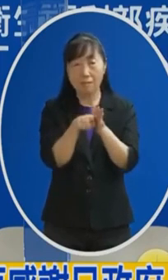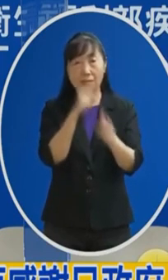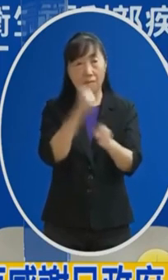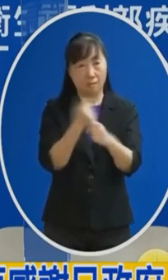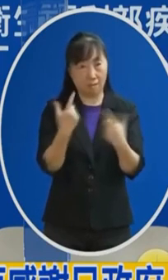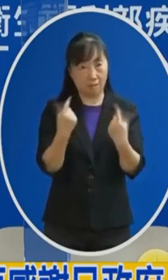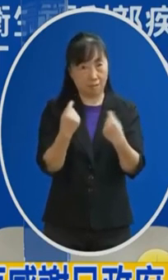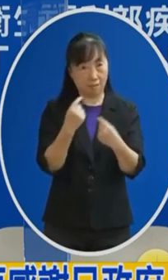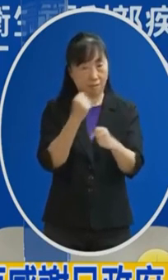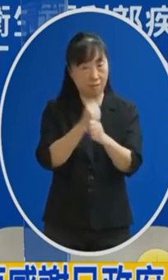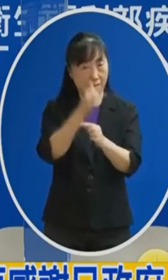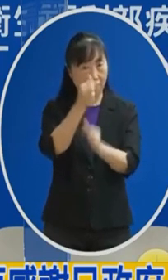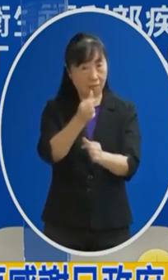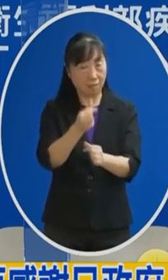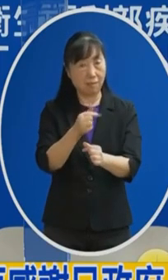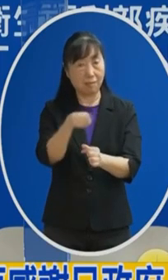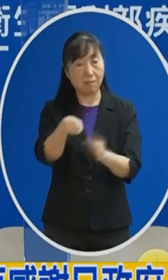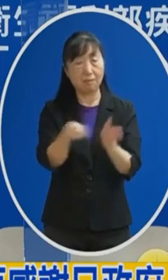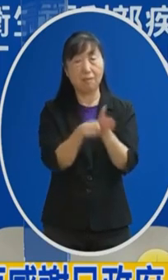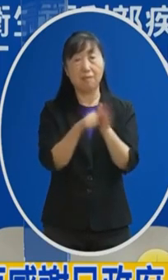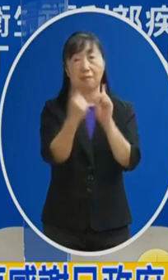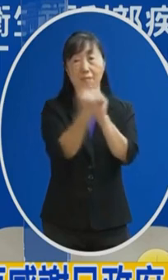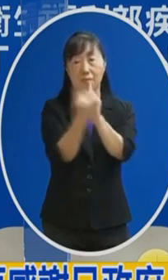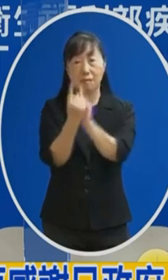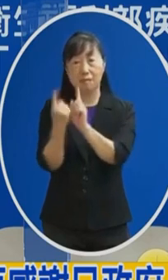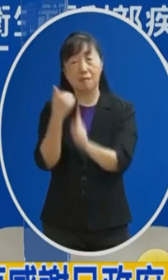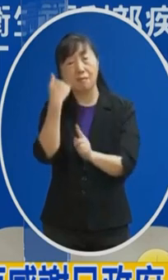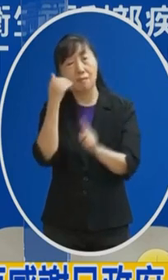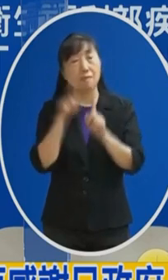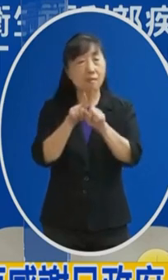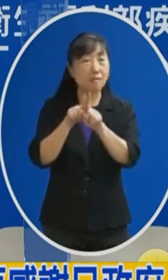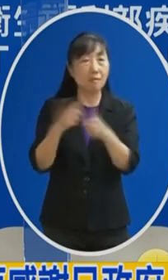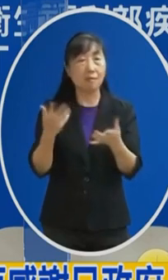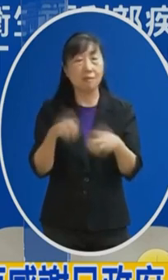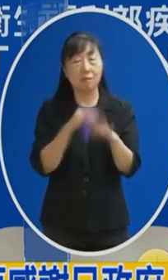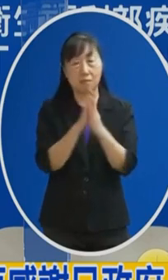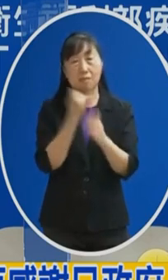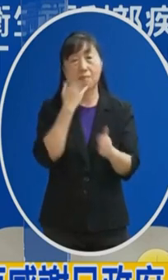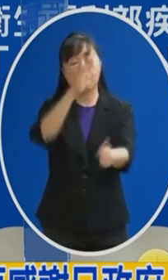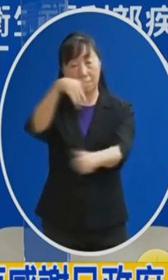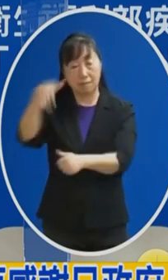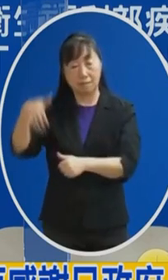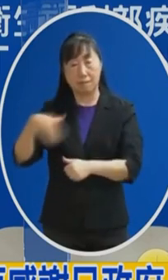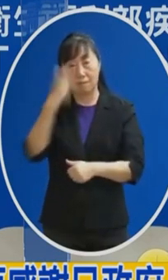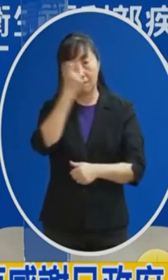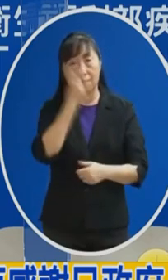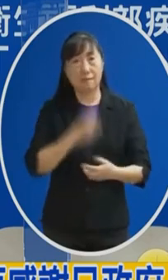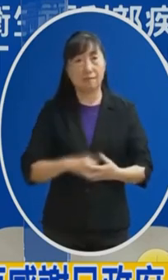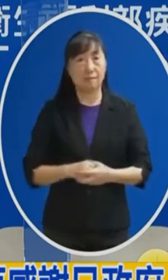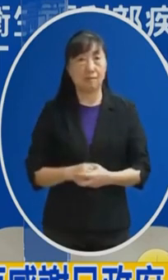于接触者跟密切接触者的部分，我们都可以有所框列。